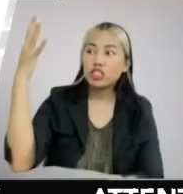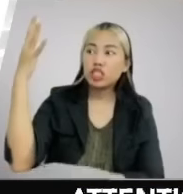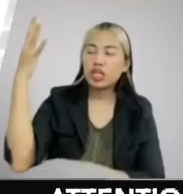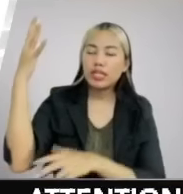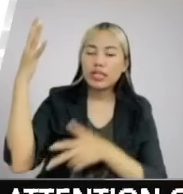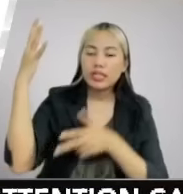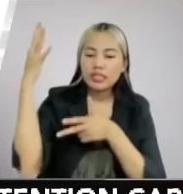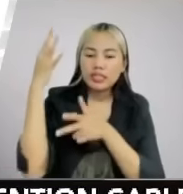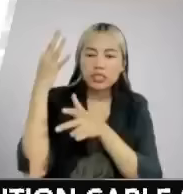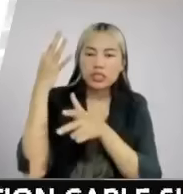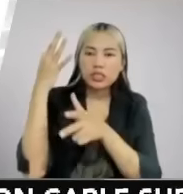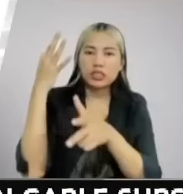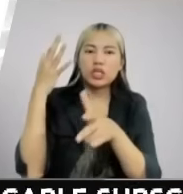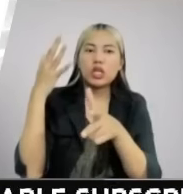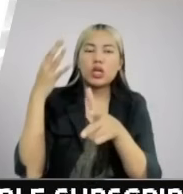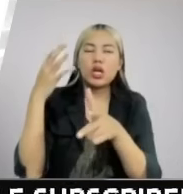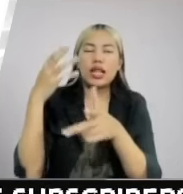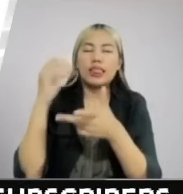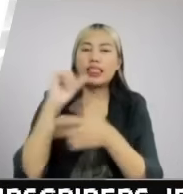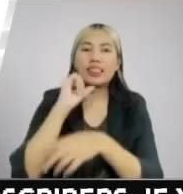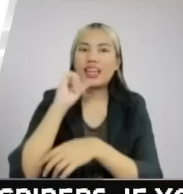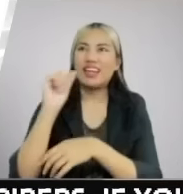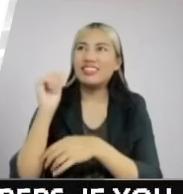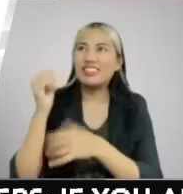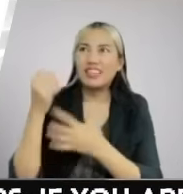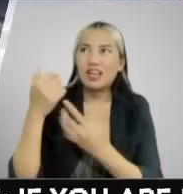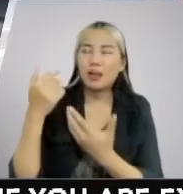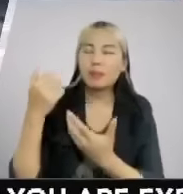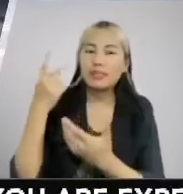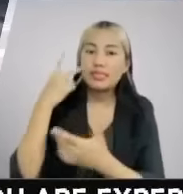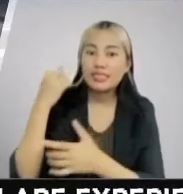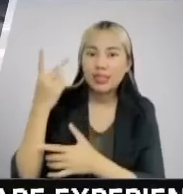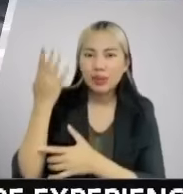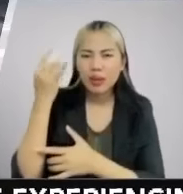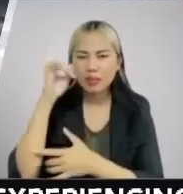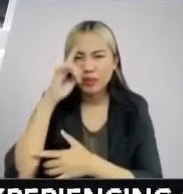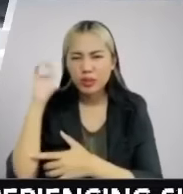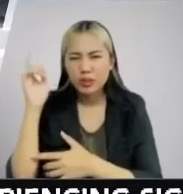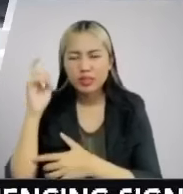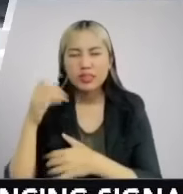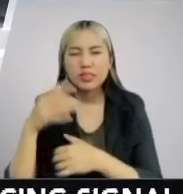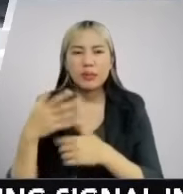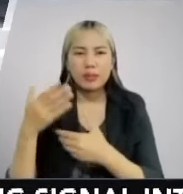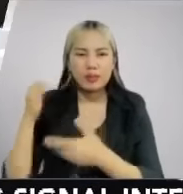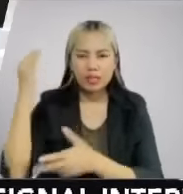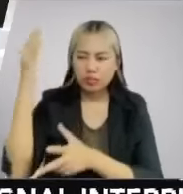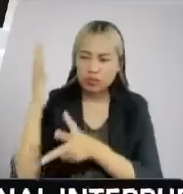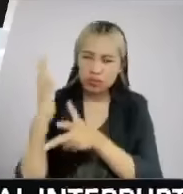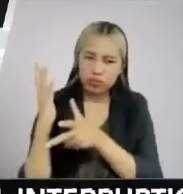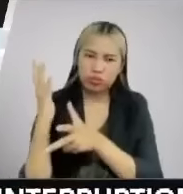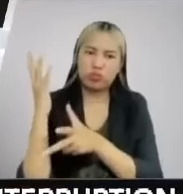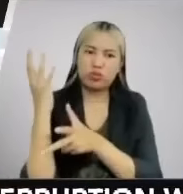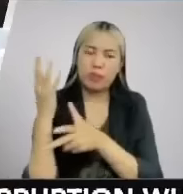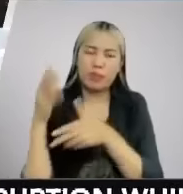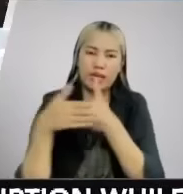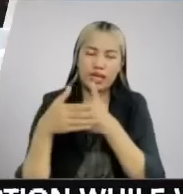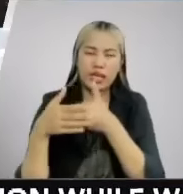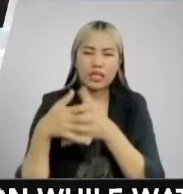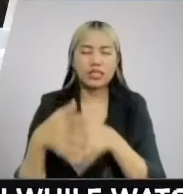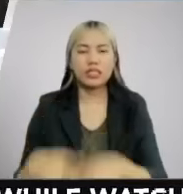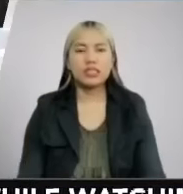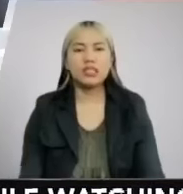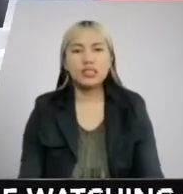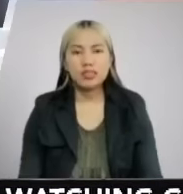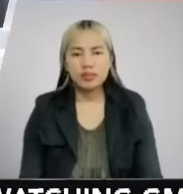tantsa kasi nangyari medyo madiklom na eh sinisikap pang kuhanan ng pahayag ang driver at pahinante ng truck na